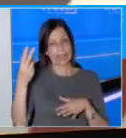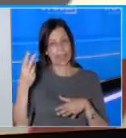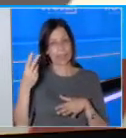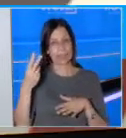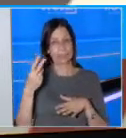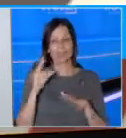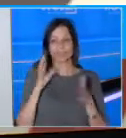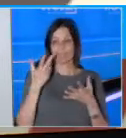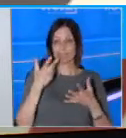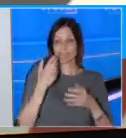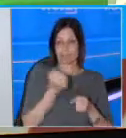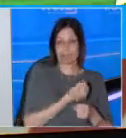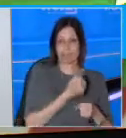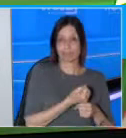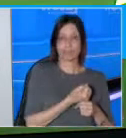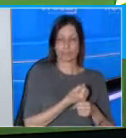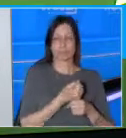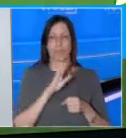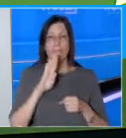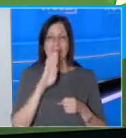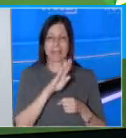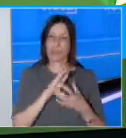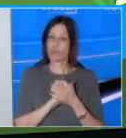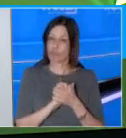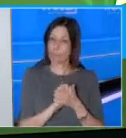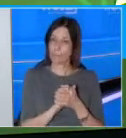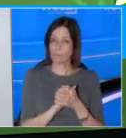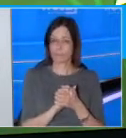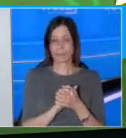ויתקיים, האם זה יצא לפועל? בני ביטון, שלום.